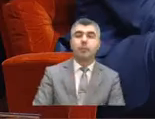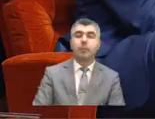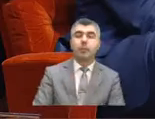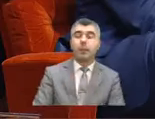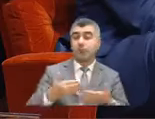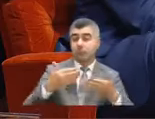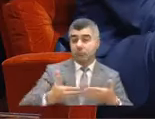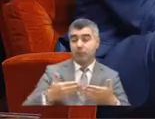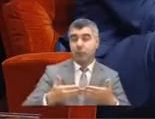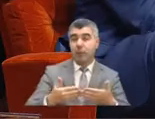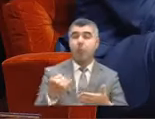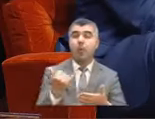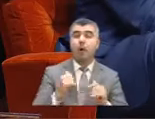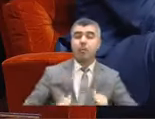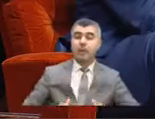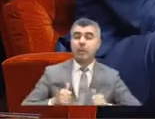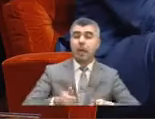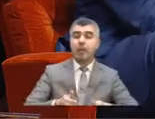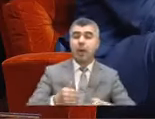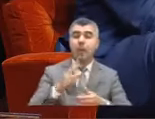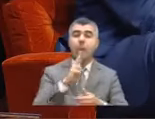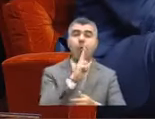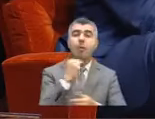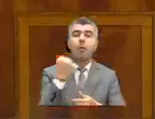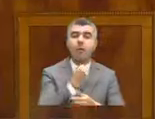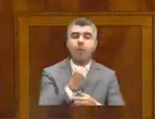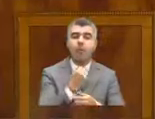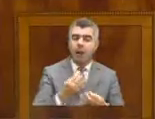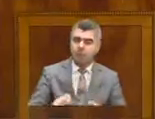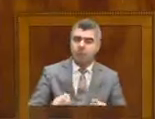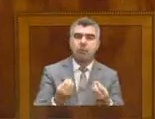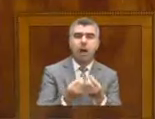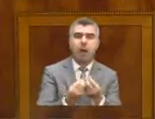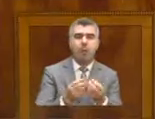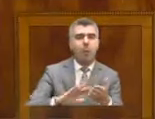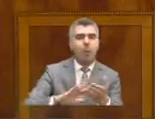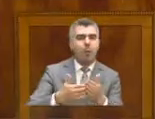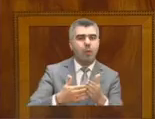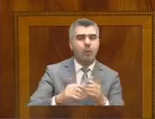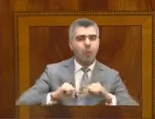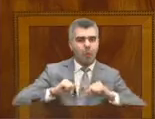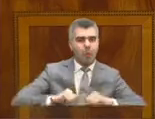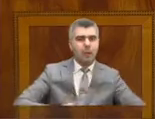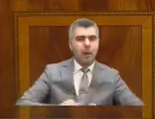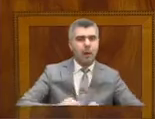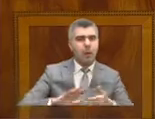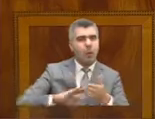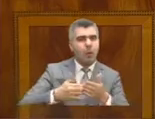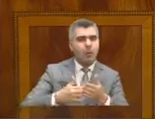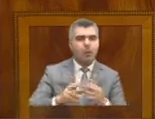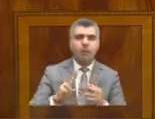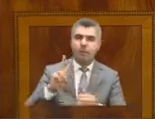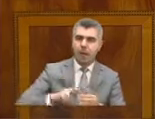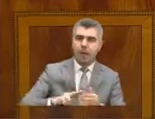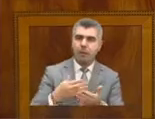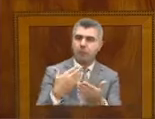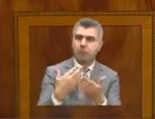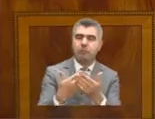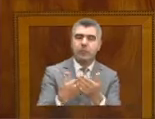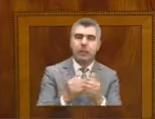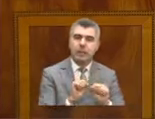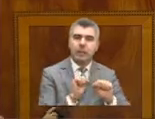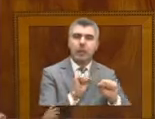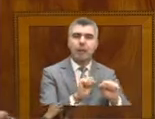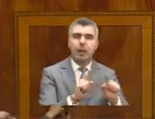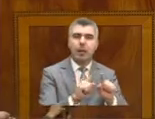لتأكيد تعبئة الحكومة إلى جانب كل مؤسسات الدولة وكل قواها الحية من أجل الدفاع عن